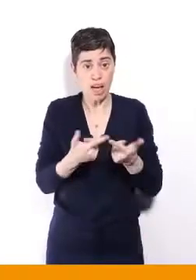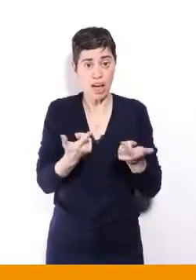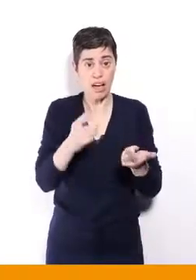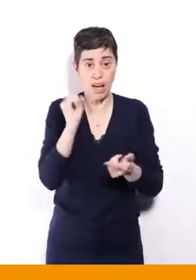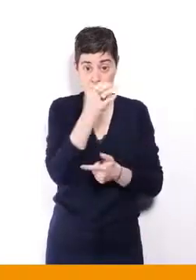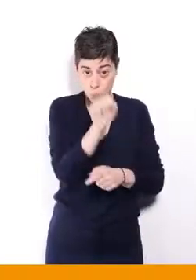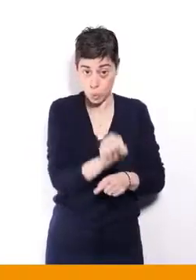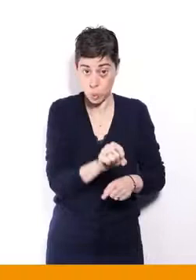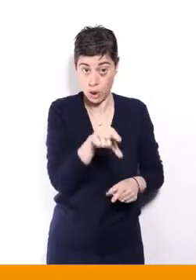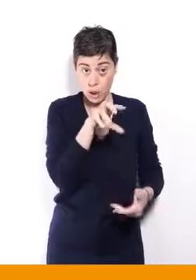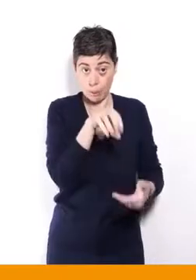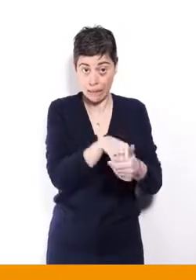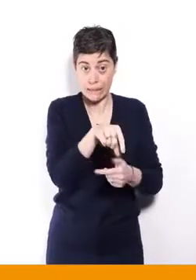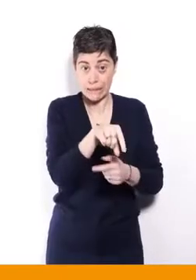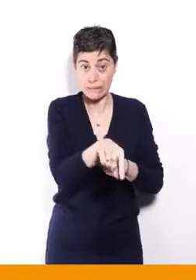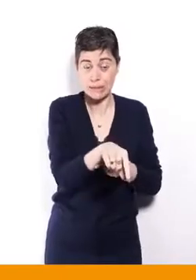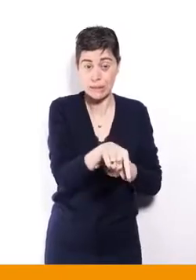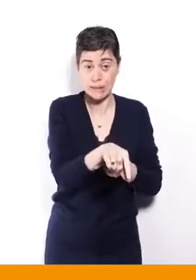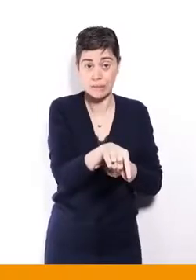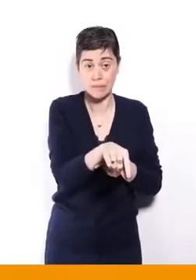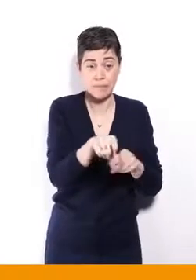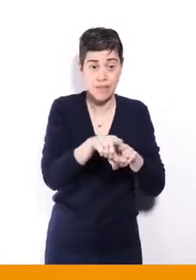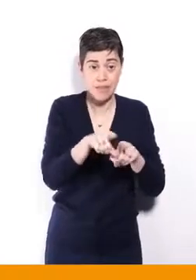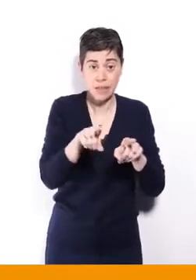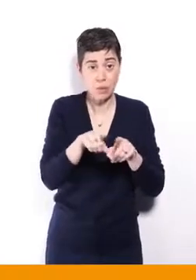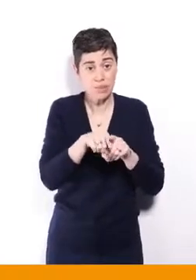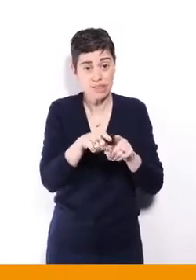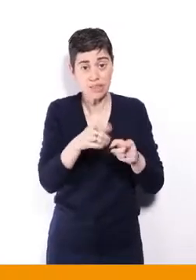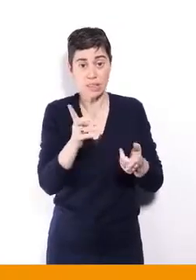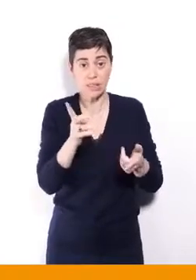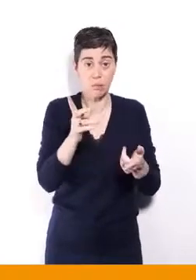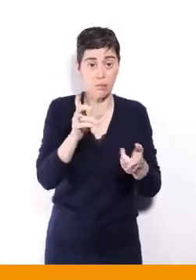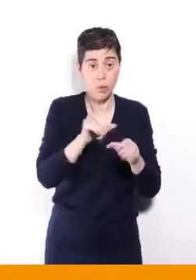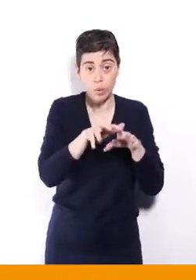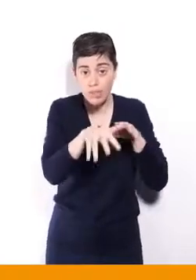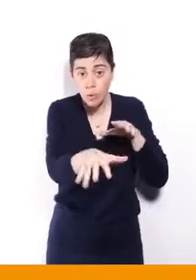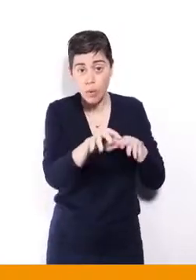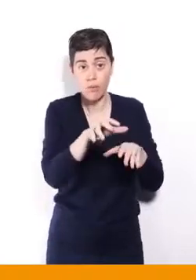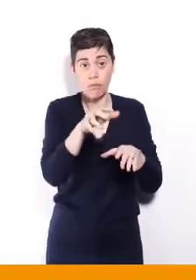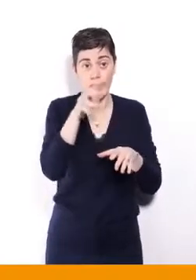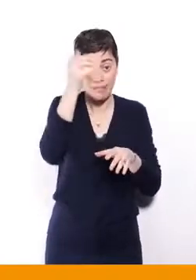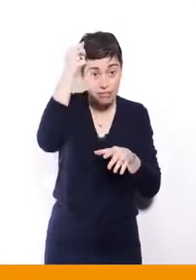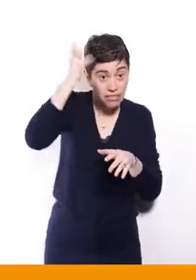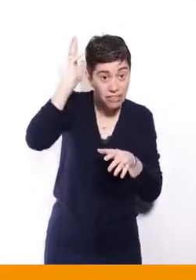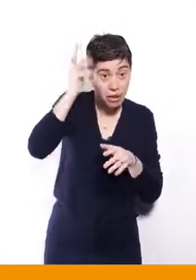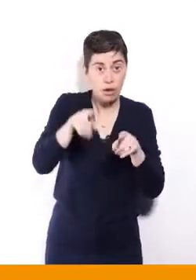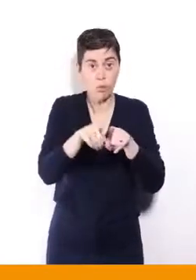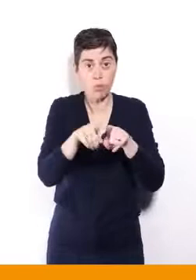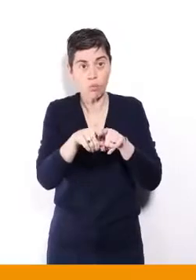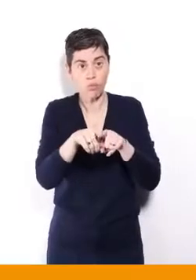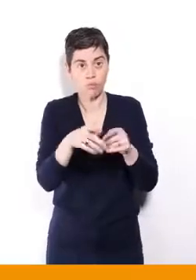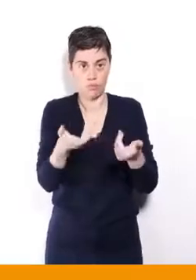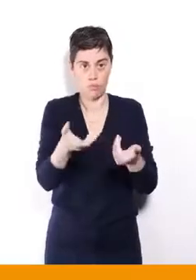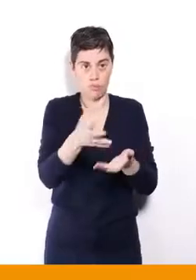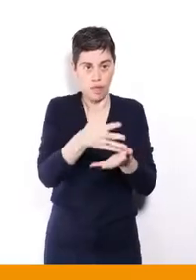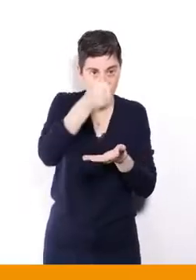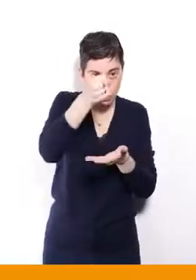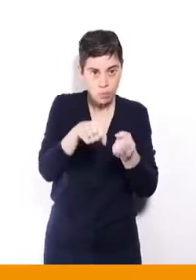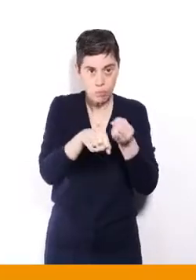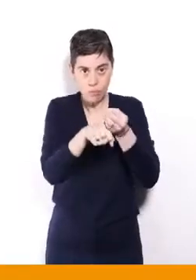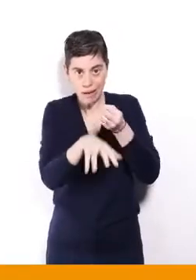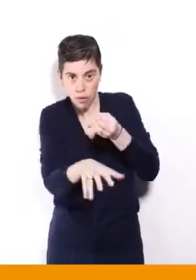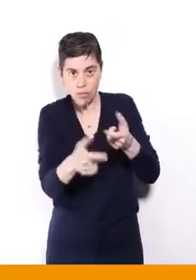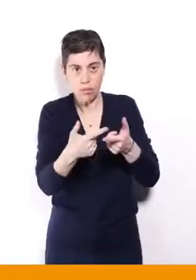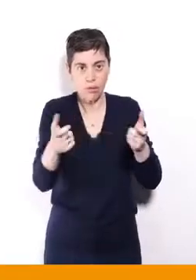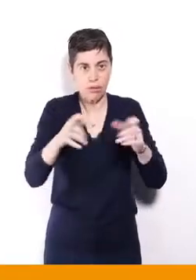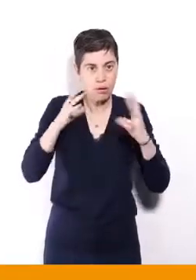Sud, nous sommes dans l'océan Indien, que ce soit la Réunion ou Mayotte, tout jeune